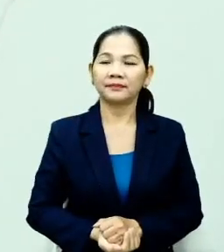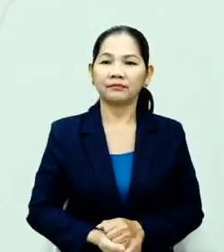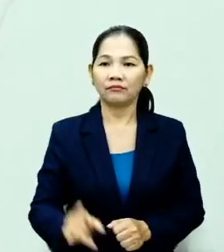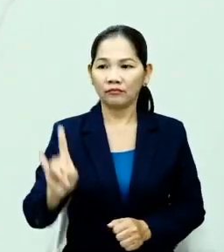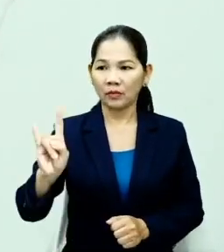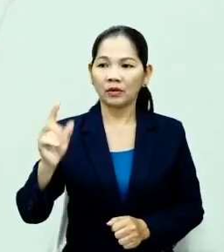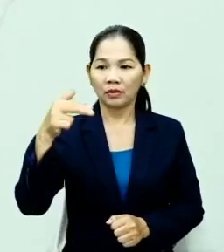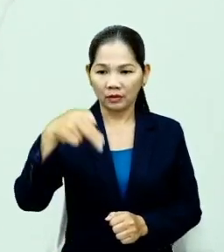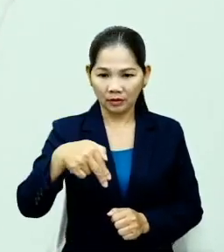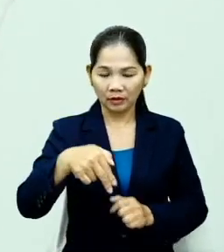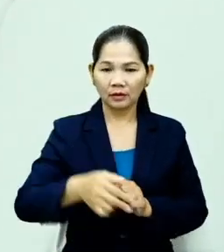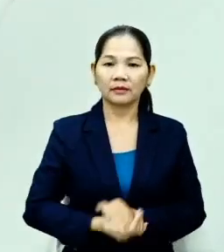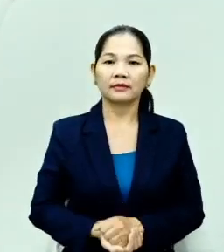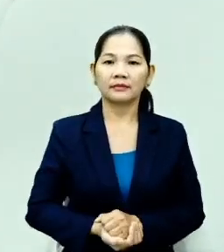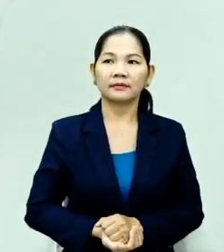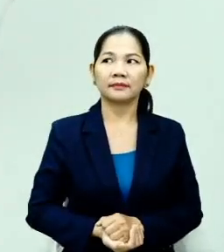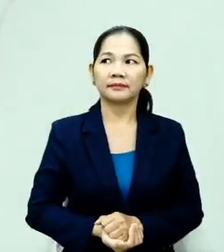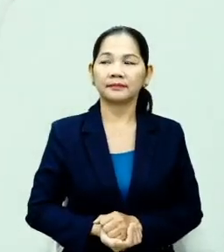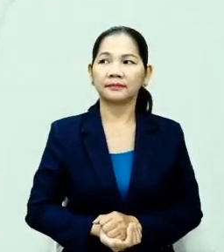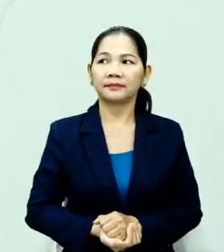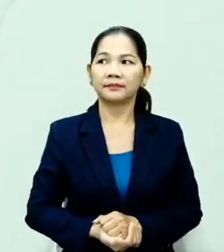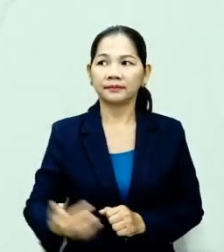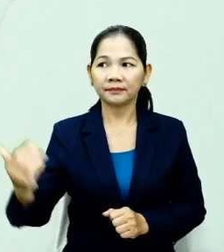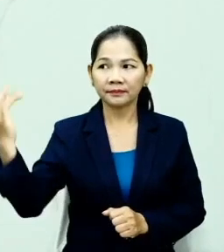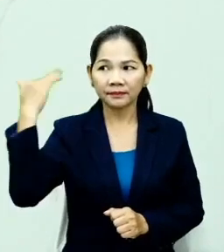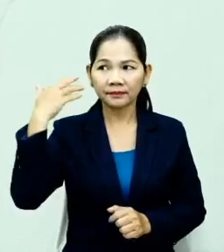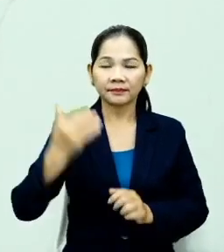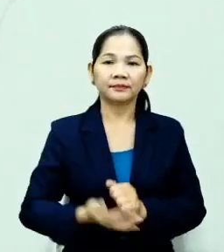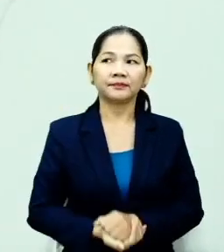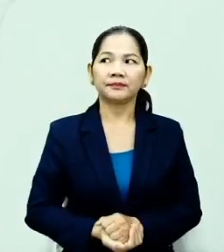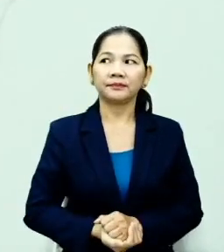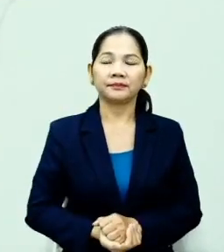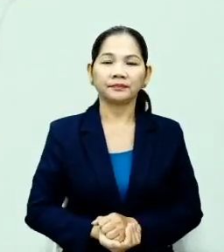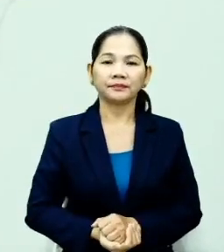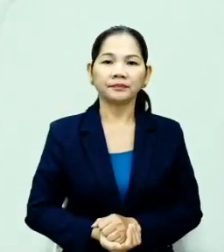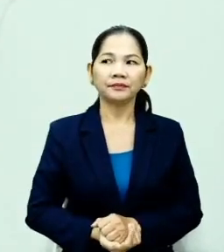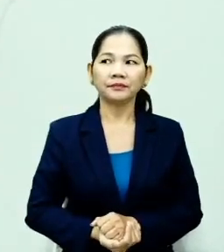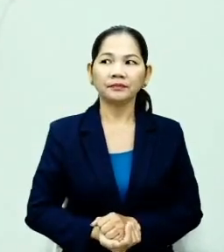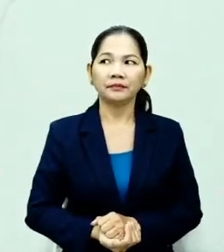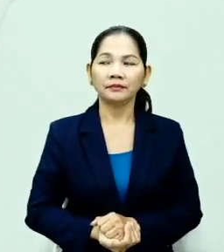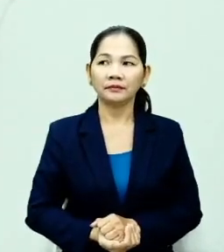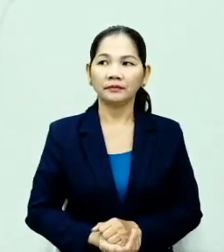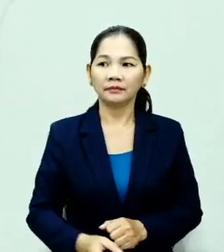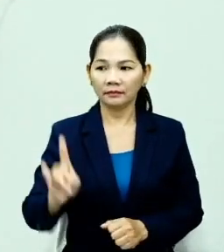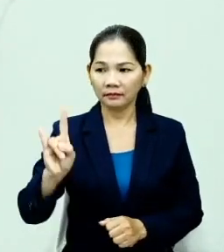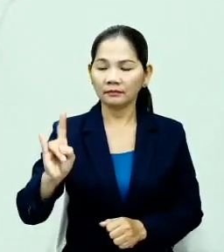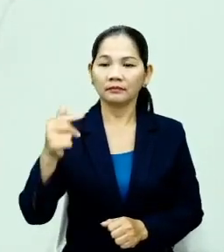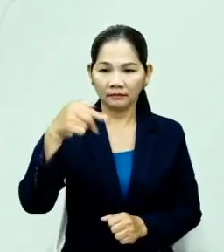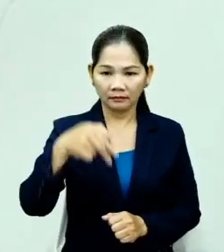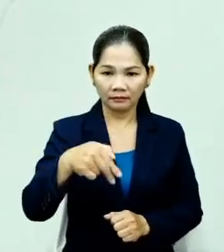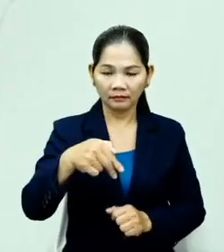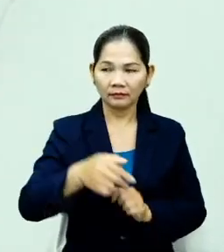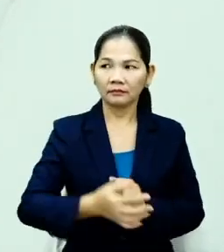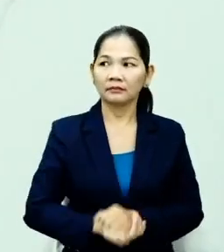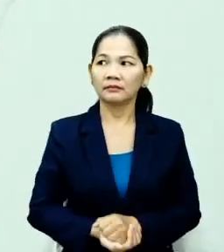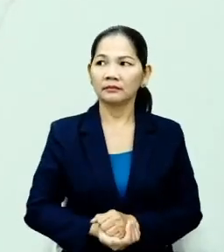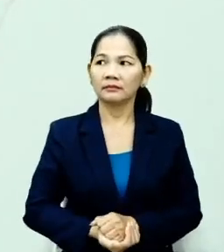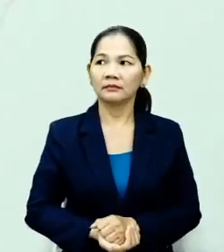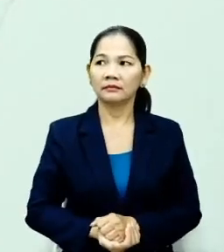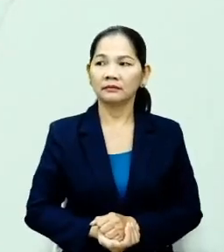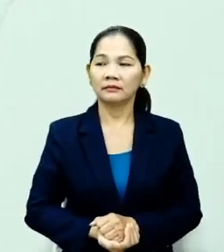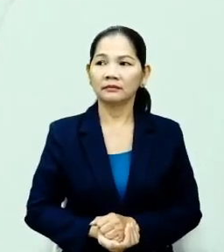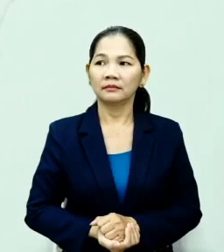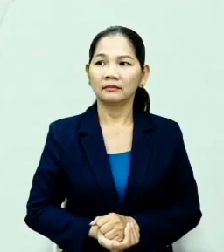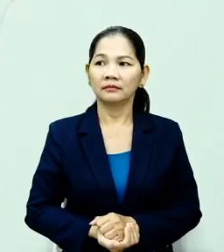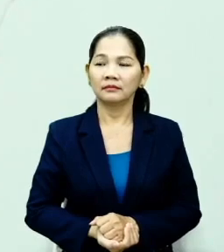tổ. Chà, con bằng lời số cho mùi nhạc rố mặt tổ. Chà, con bằng lời